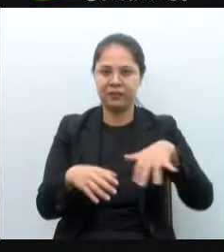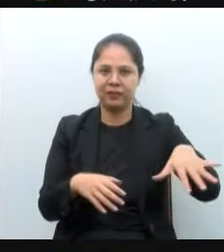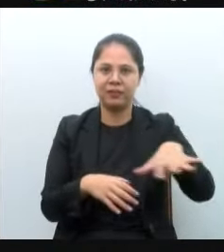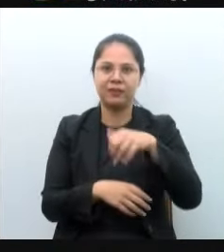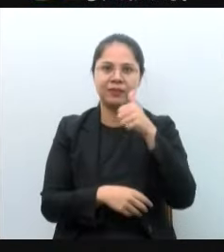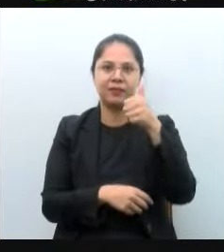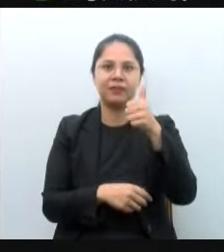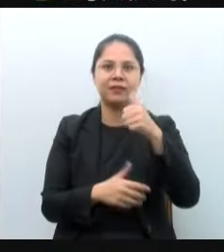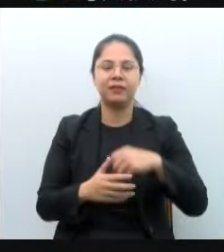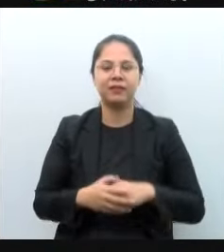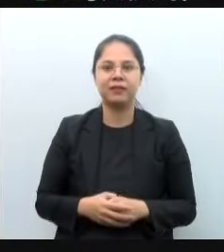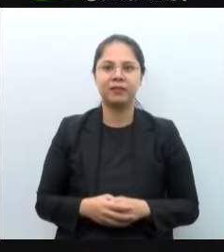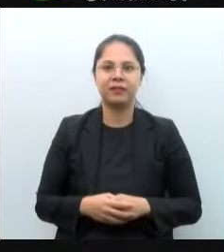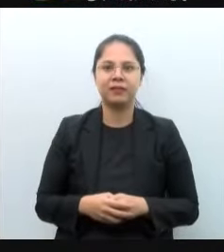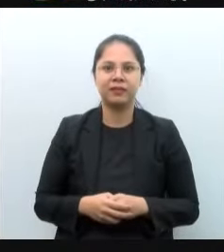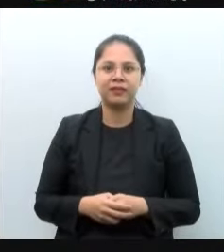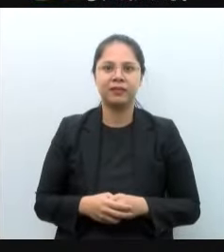ครับ